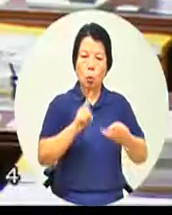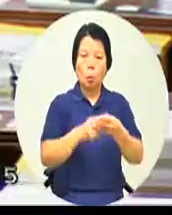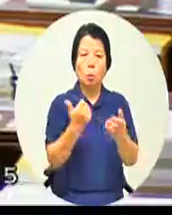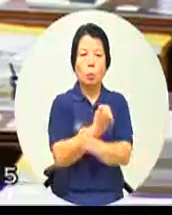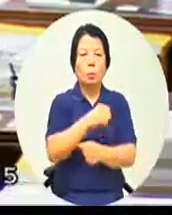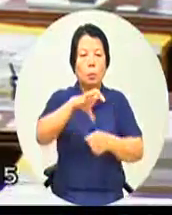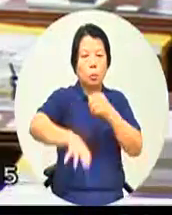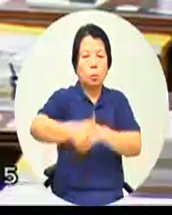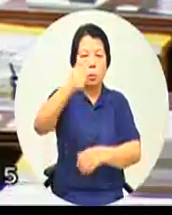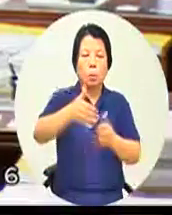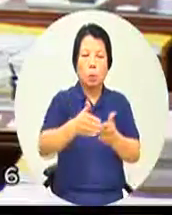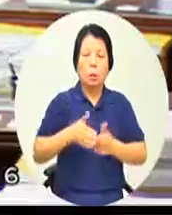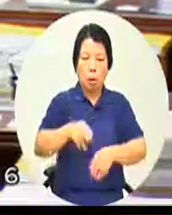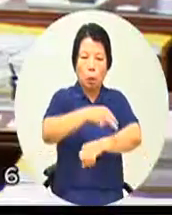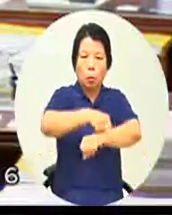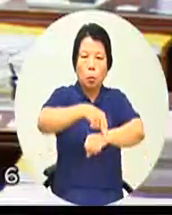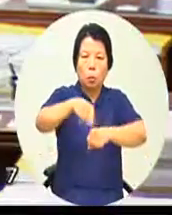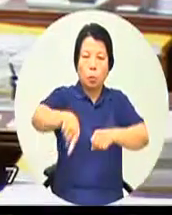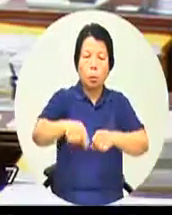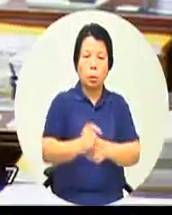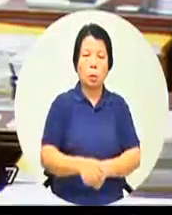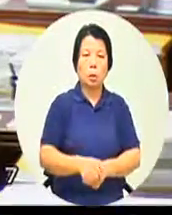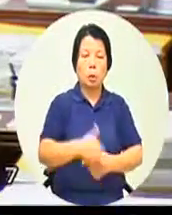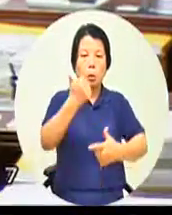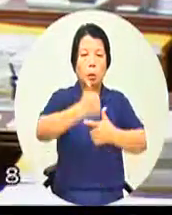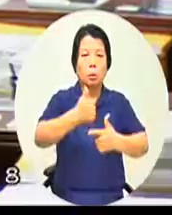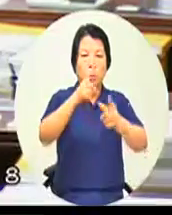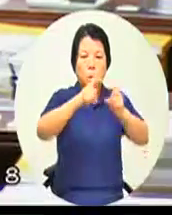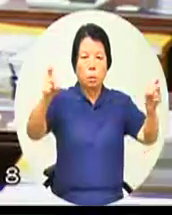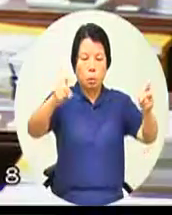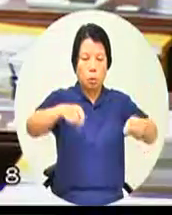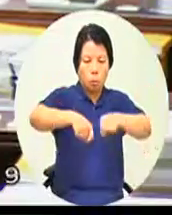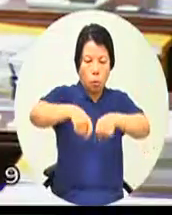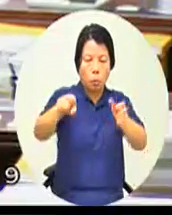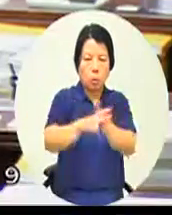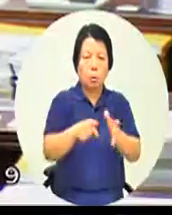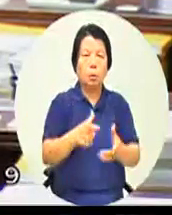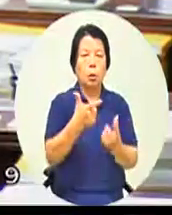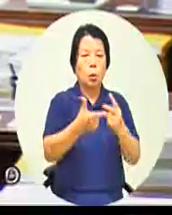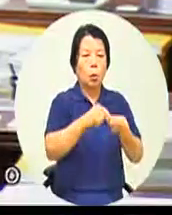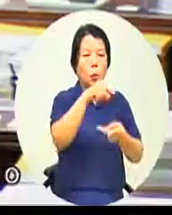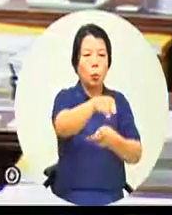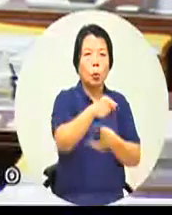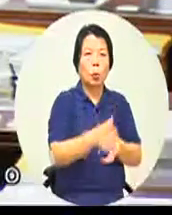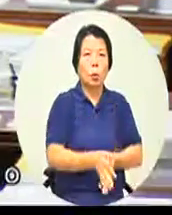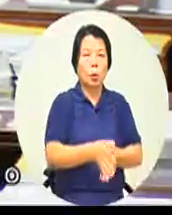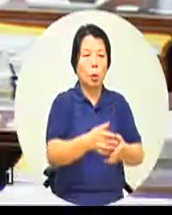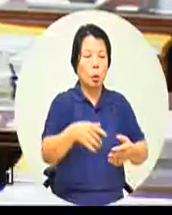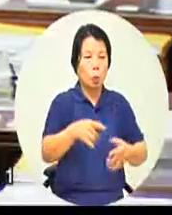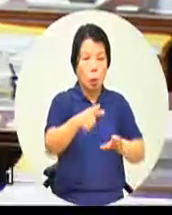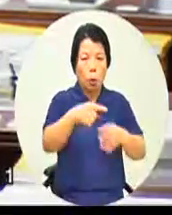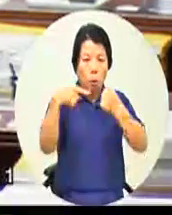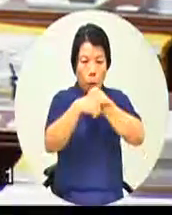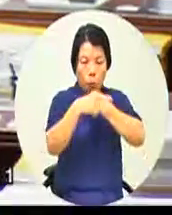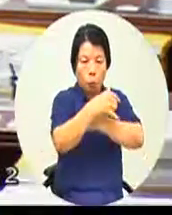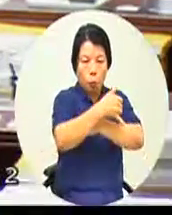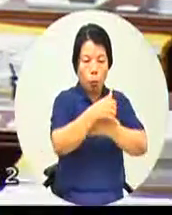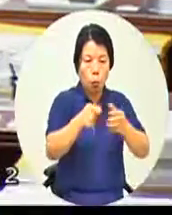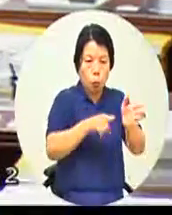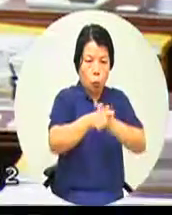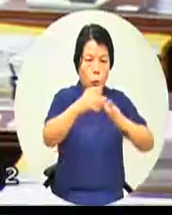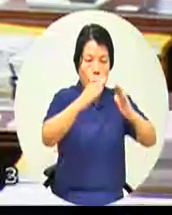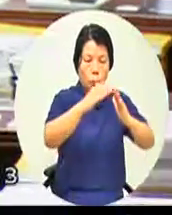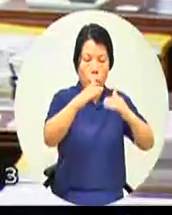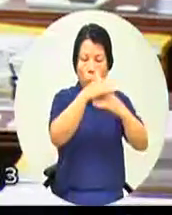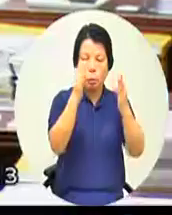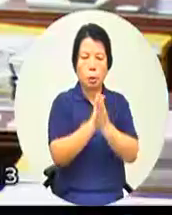实，在你们在规划这个建城计划的时候，一定要好好的跟在地的这些的研究做一些结合，我相信这些的